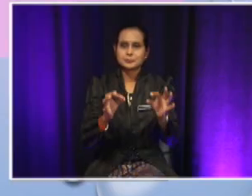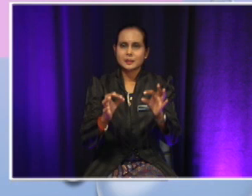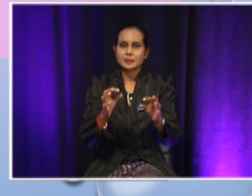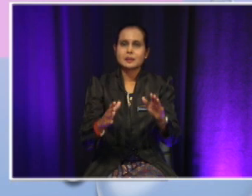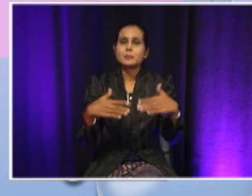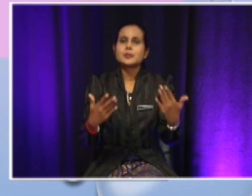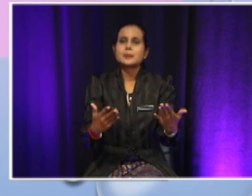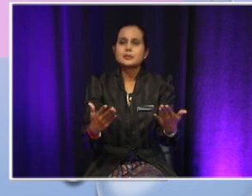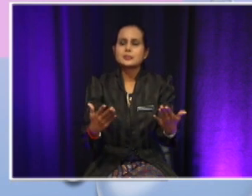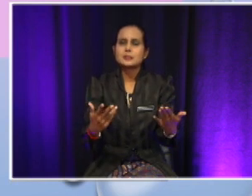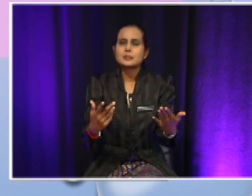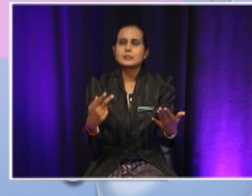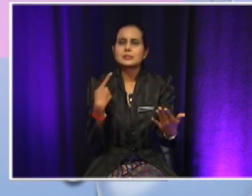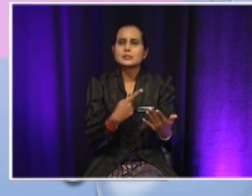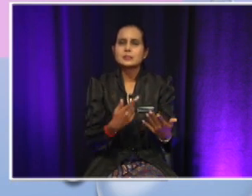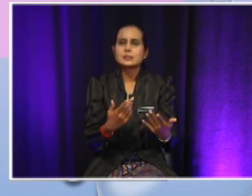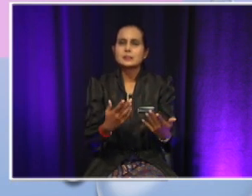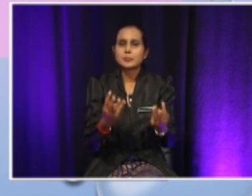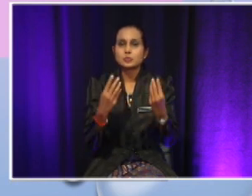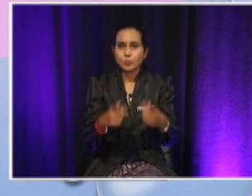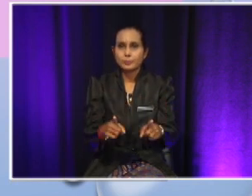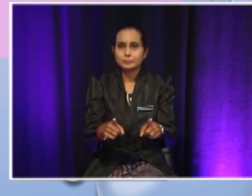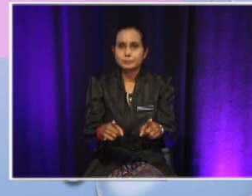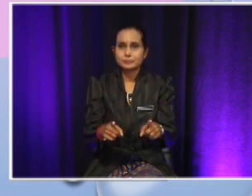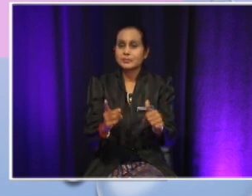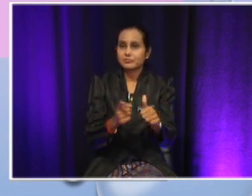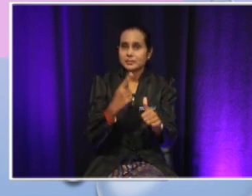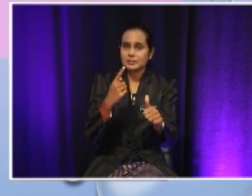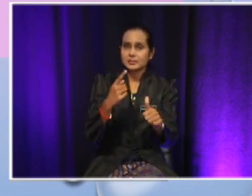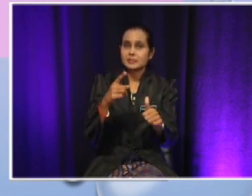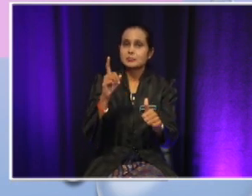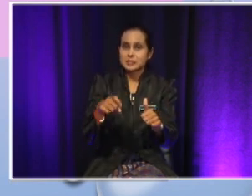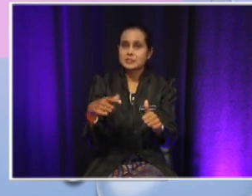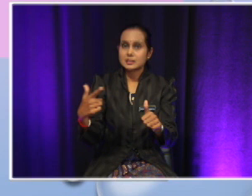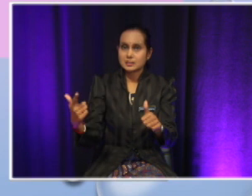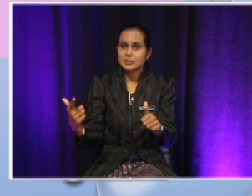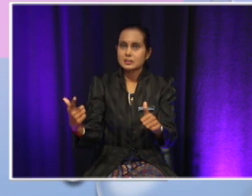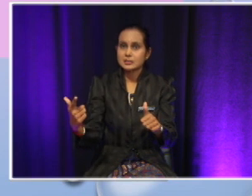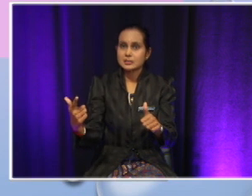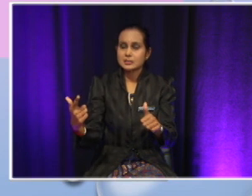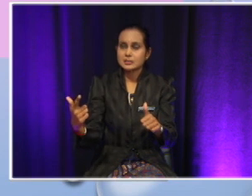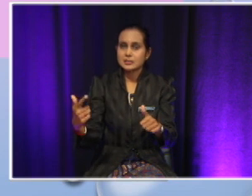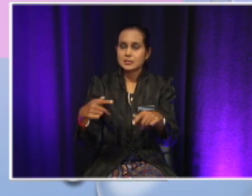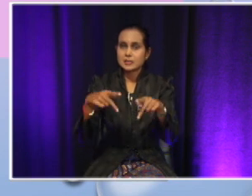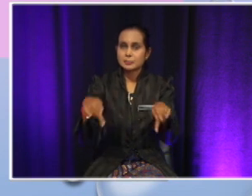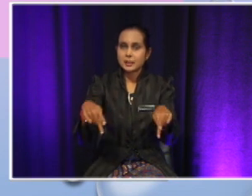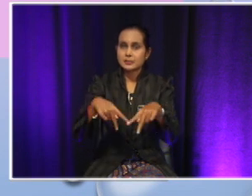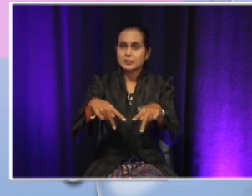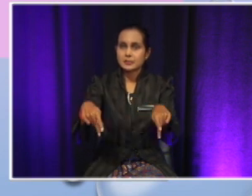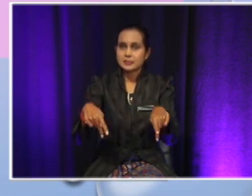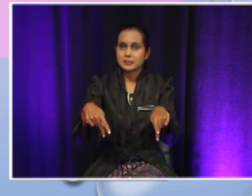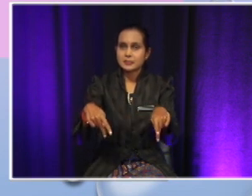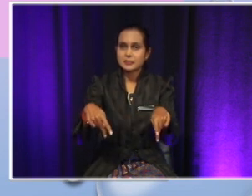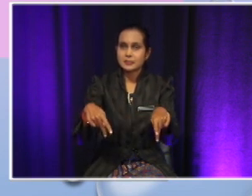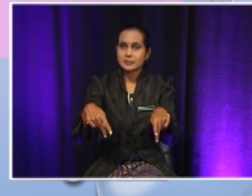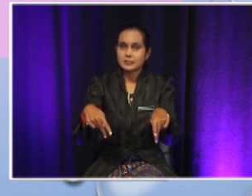kita nak cara nak menjawab. Yang sini yang pertama mestilah daripada panel fotovolta ni menghasilkan